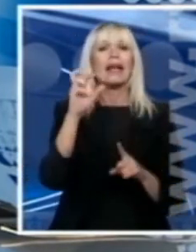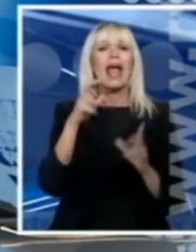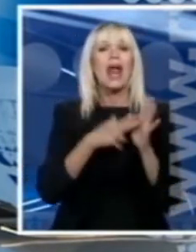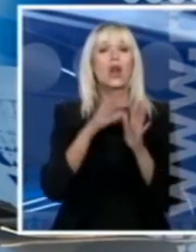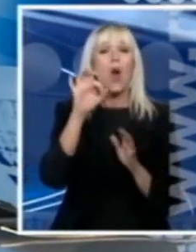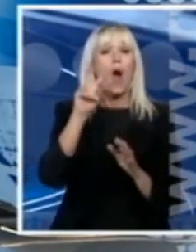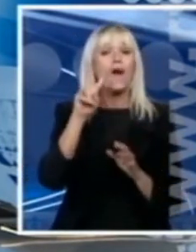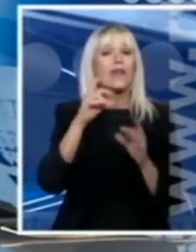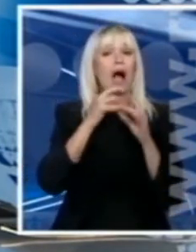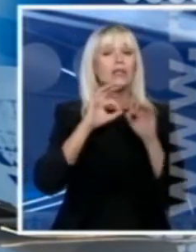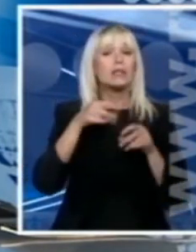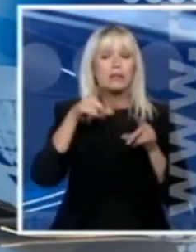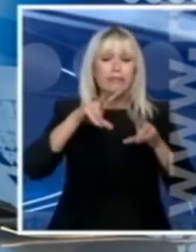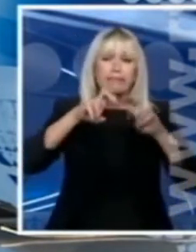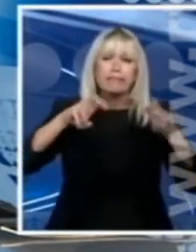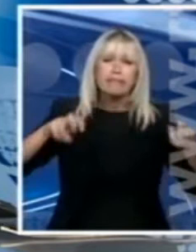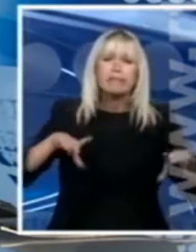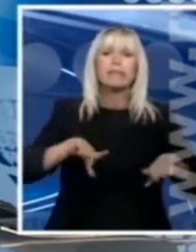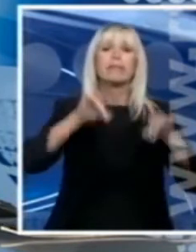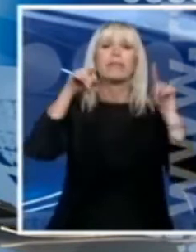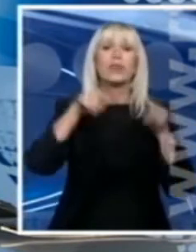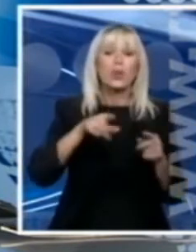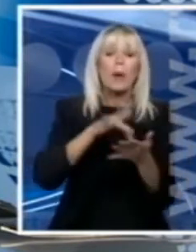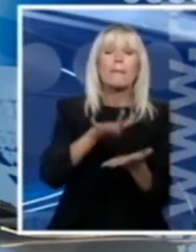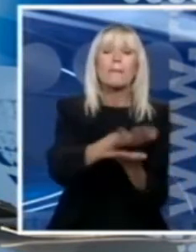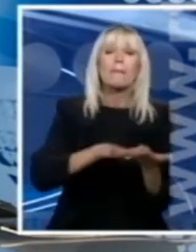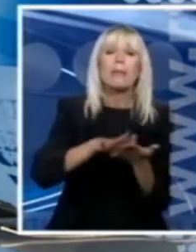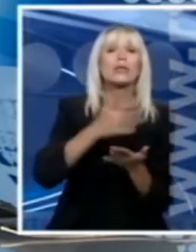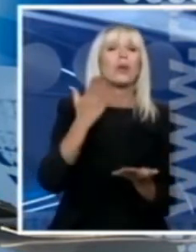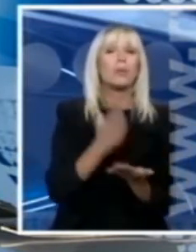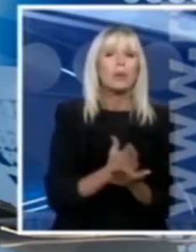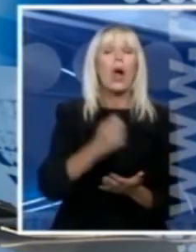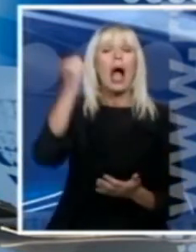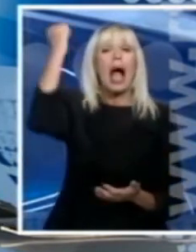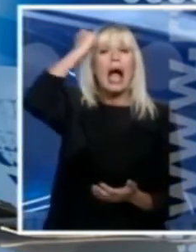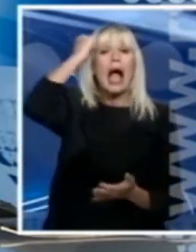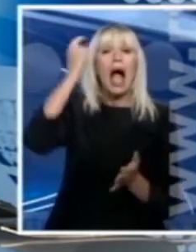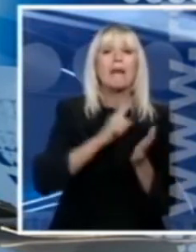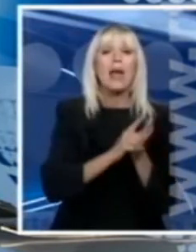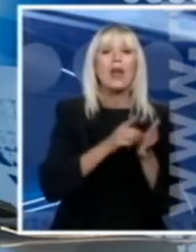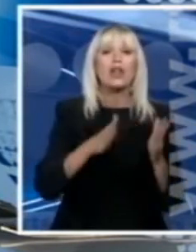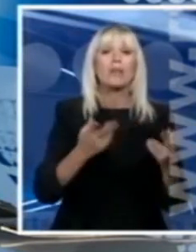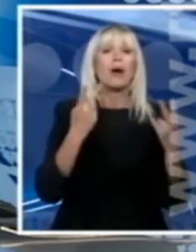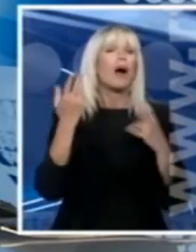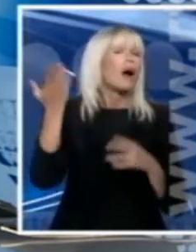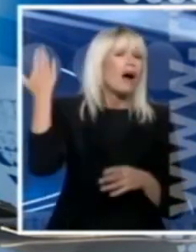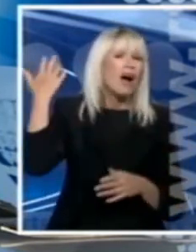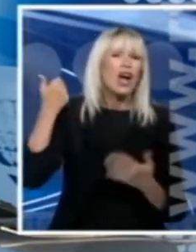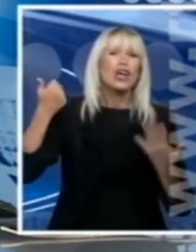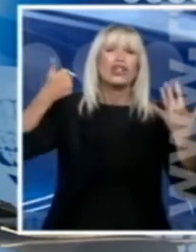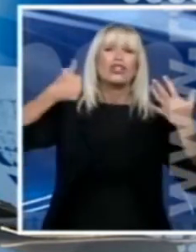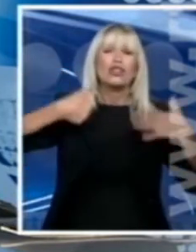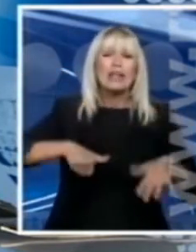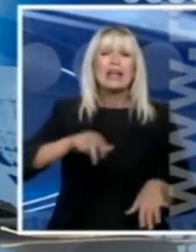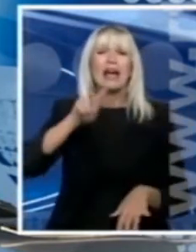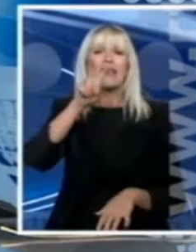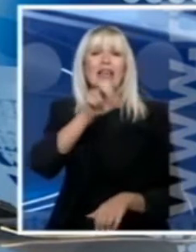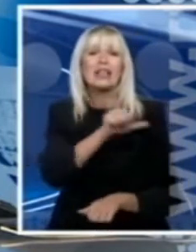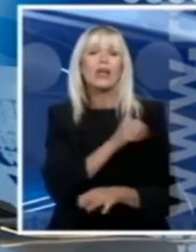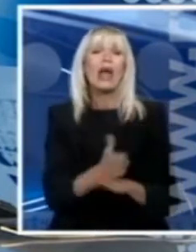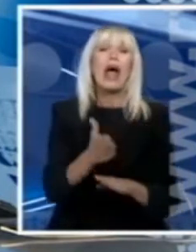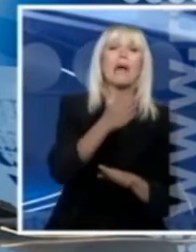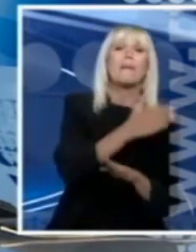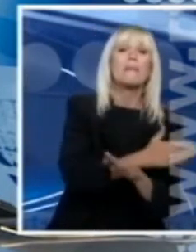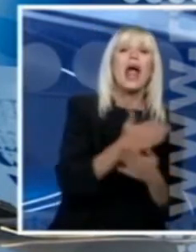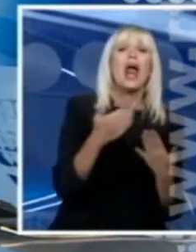su pokazala da je na tom prostoru bilo neolitsko naselje koje datira 6200 godina pre nove ere.